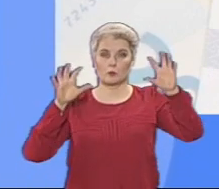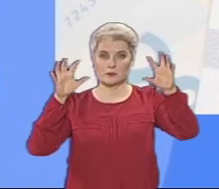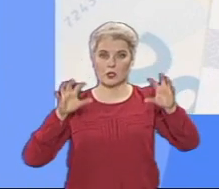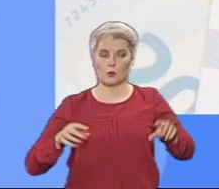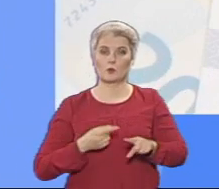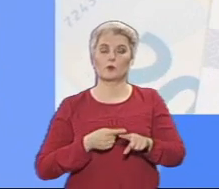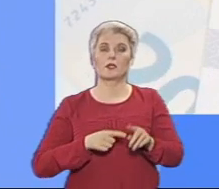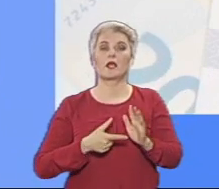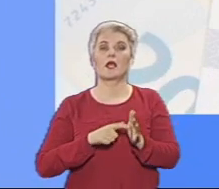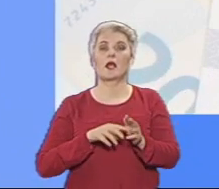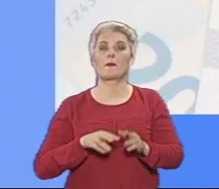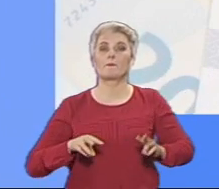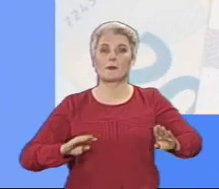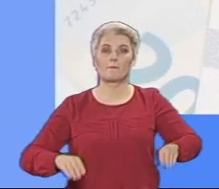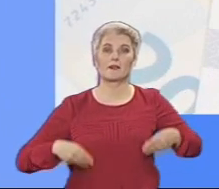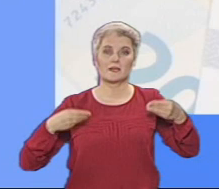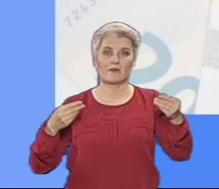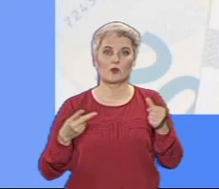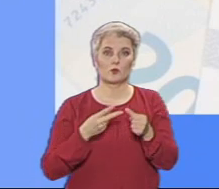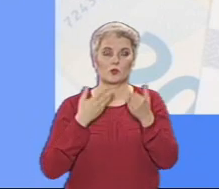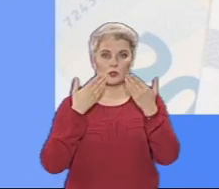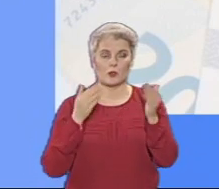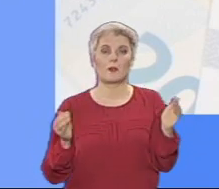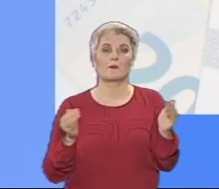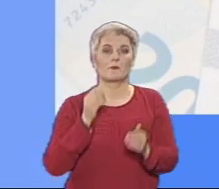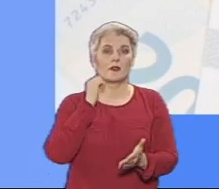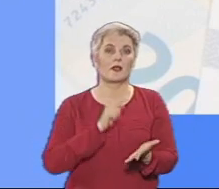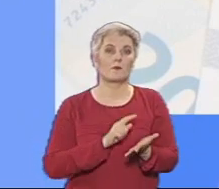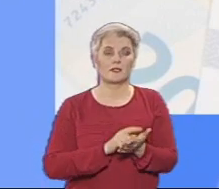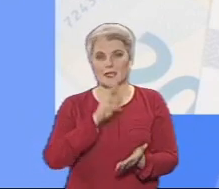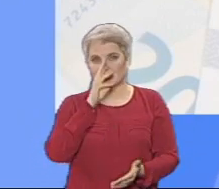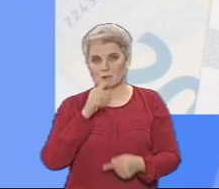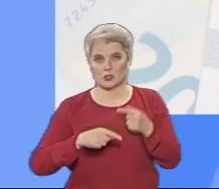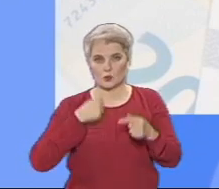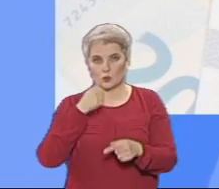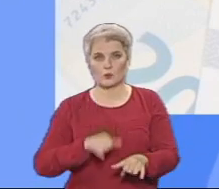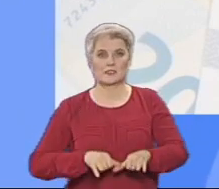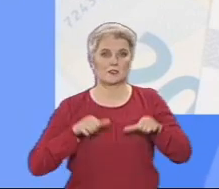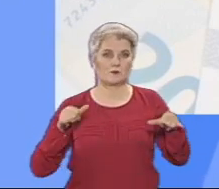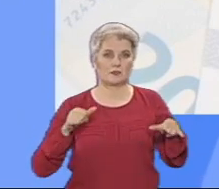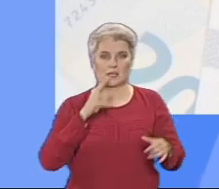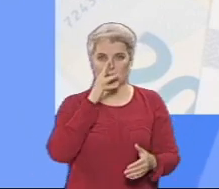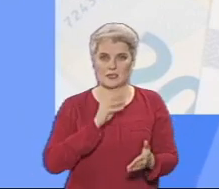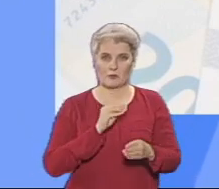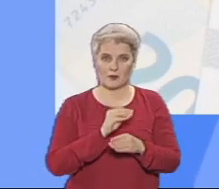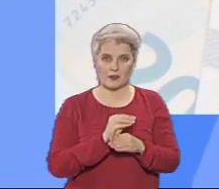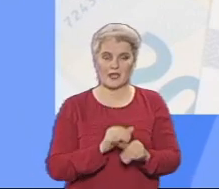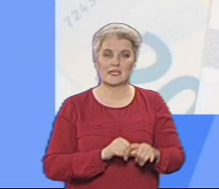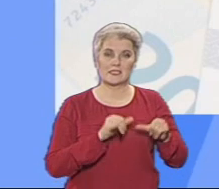другого читання, мінімальна пенсія та зарплатня наступного року має збільшитися. Мінімальна зарплатня на 500 гривень